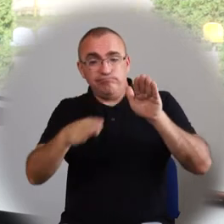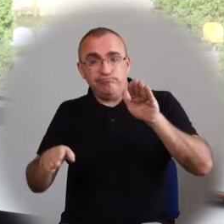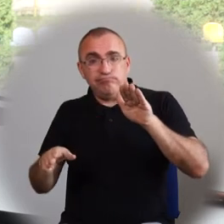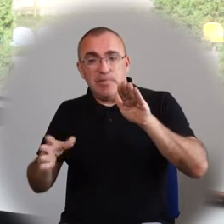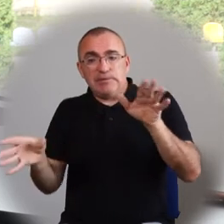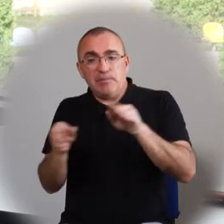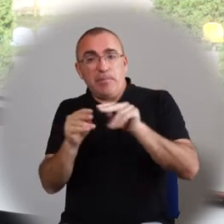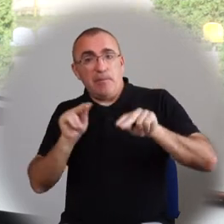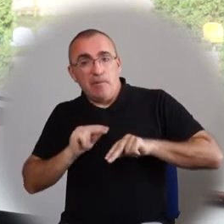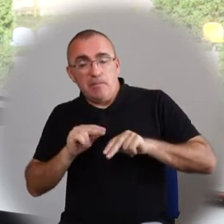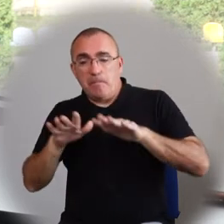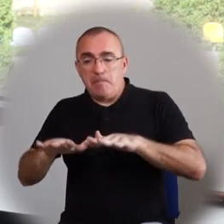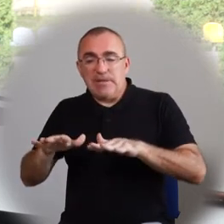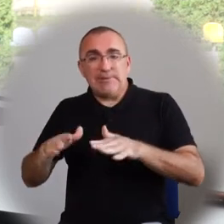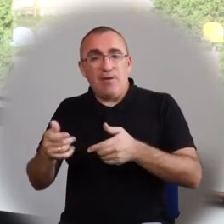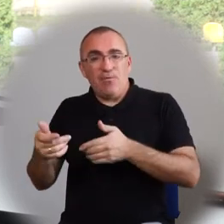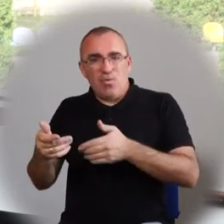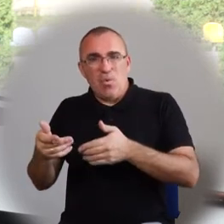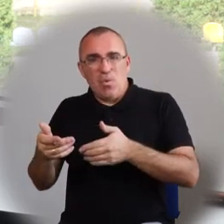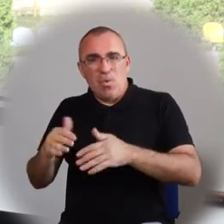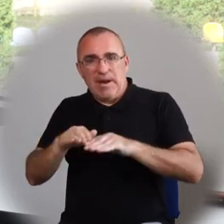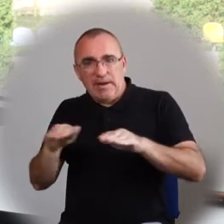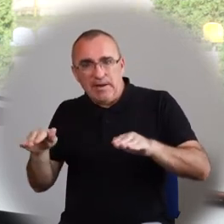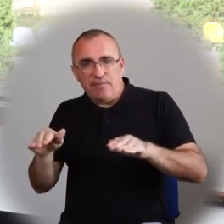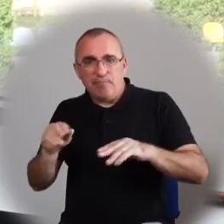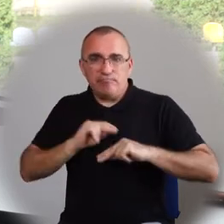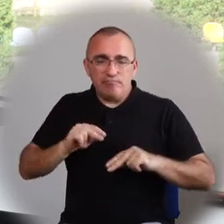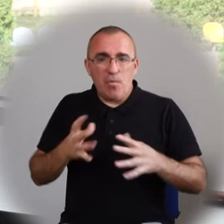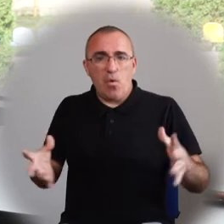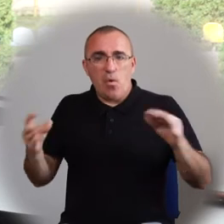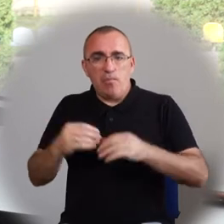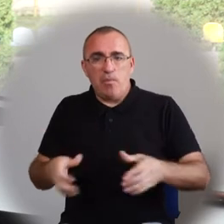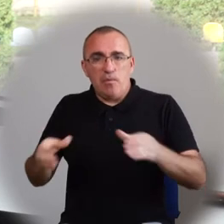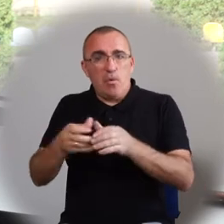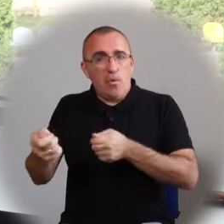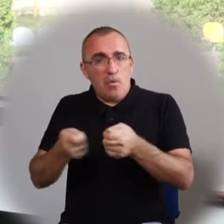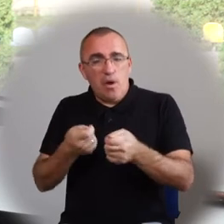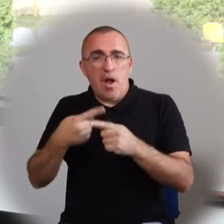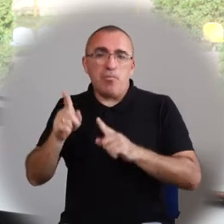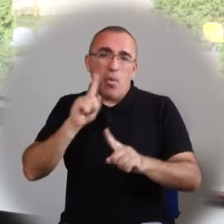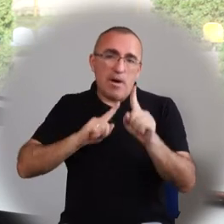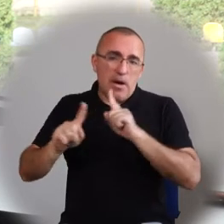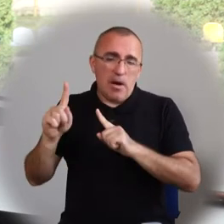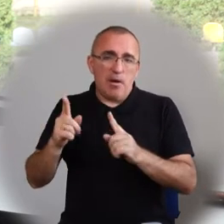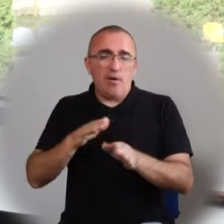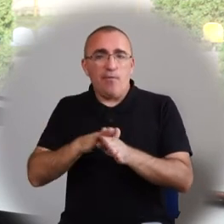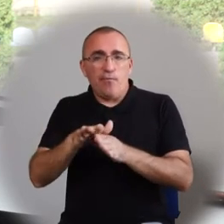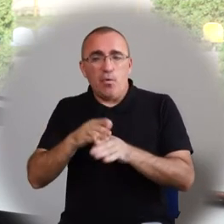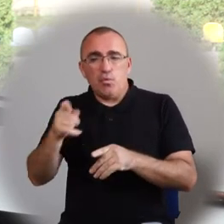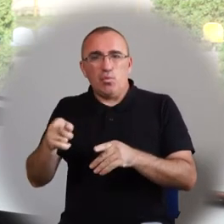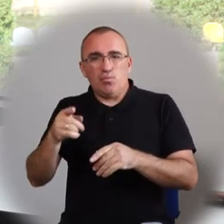є вертикаль співпраці, тобто той, хто займається на місцевому рівні, тобто на рівні об'єднаних територіальних громад або